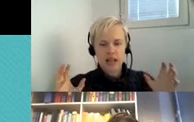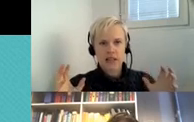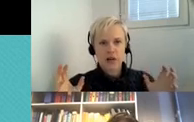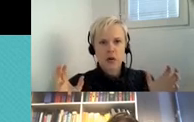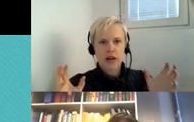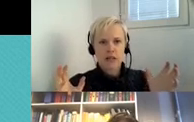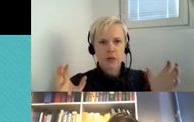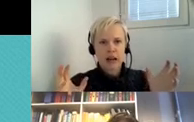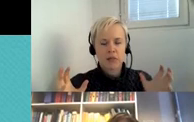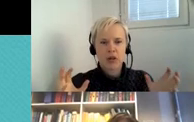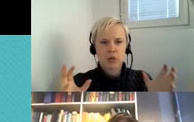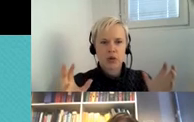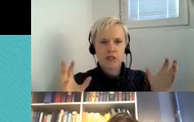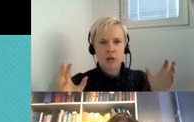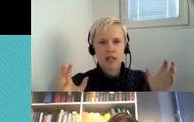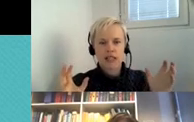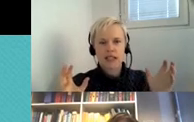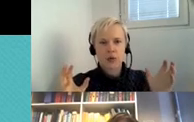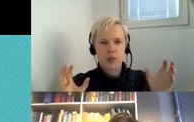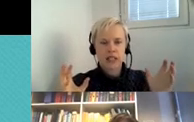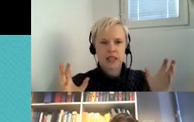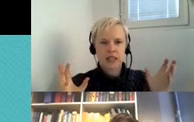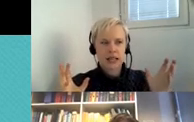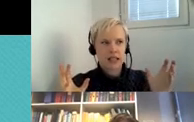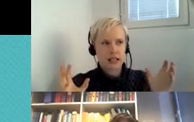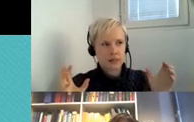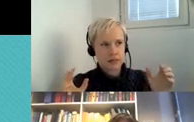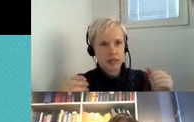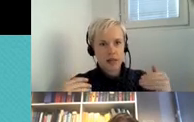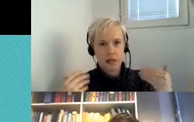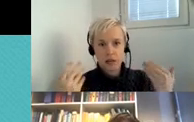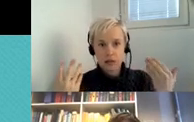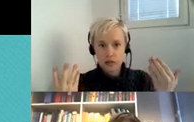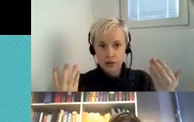mä paljastan oman ymmärtämättömyyteni varmaan tässä, mutta mietin sitä, että